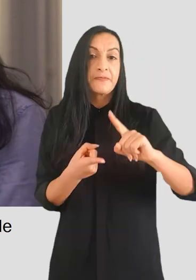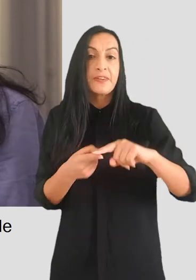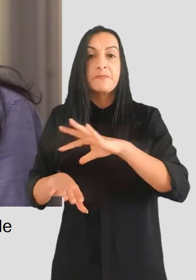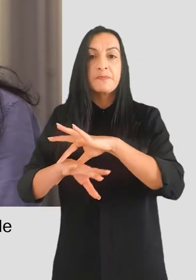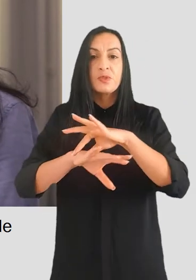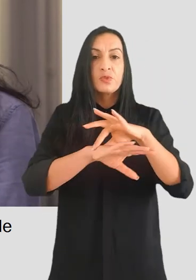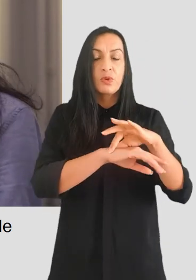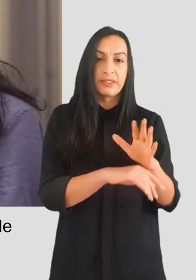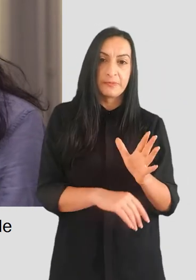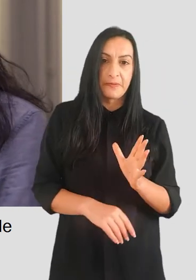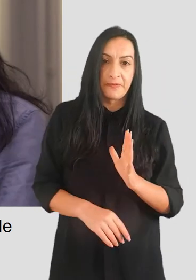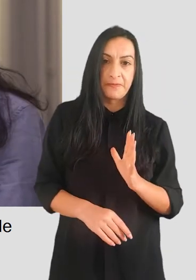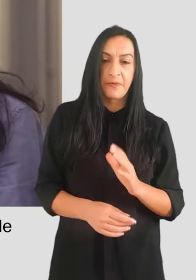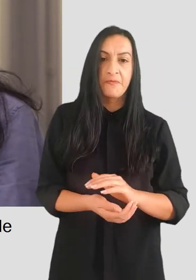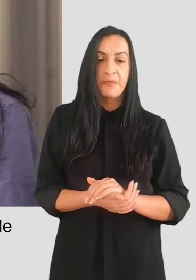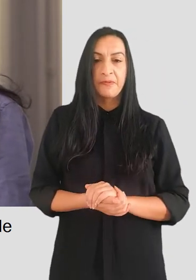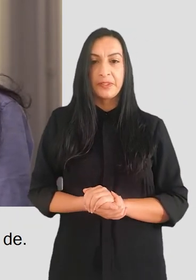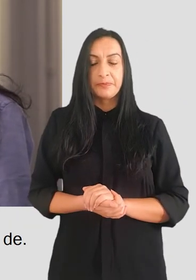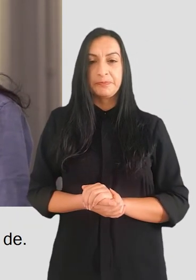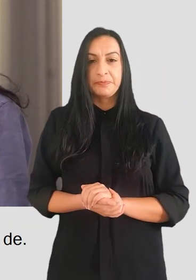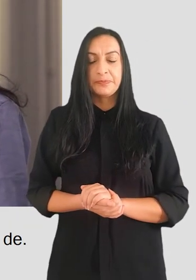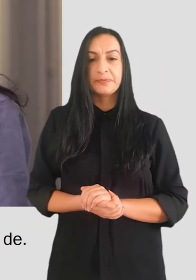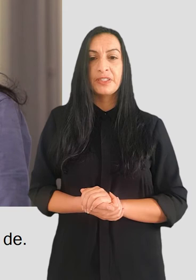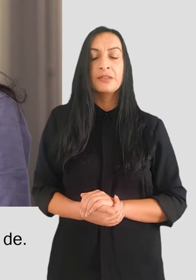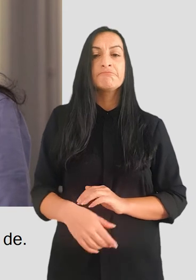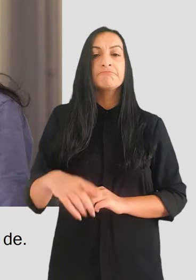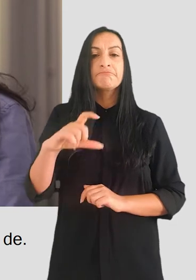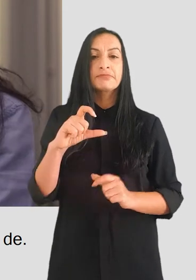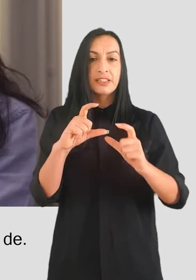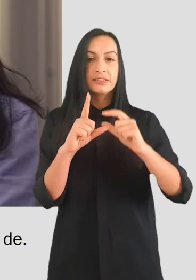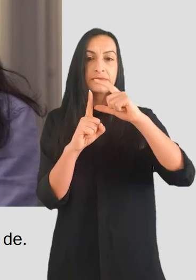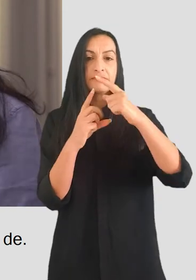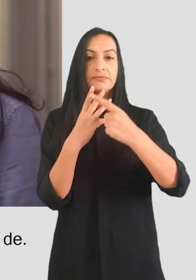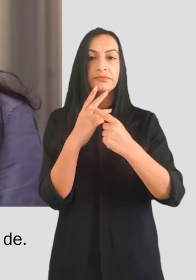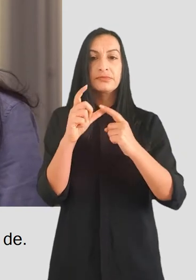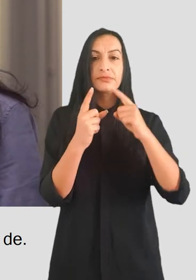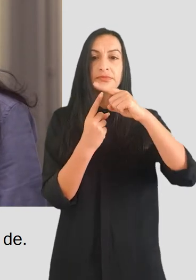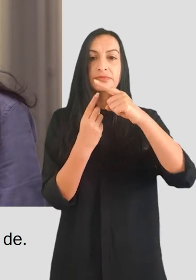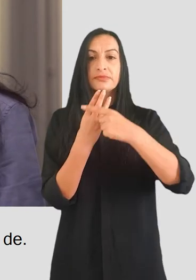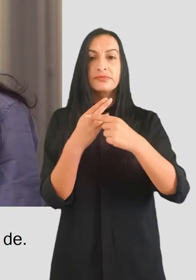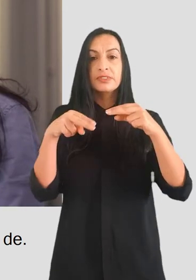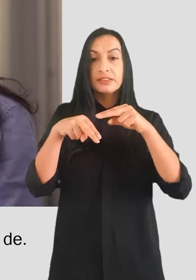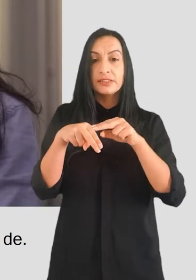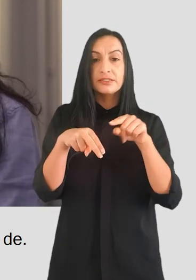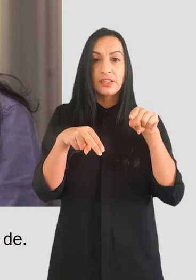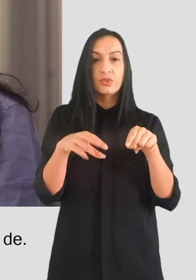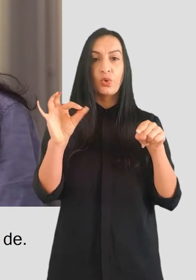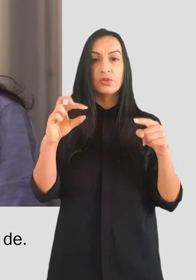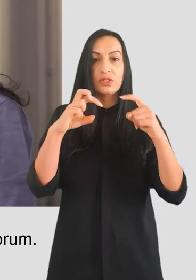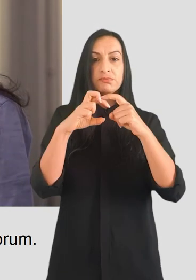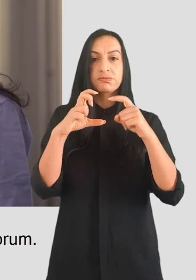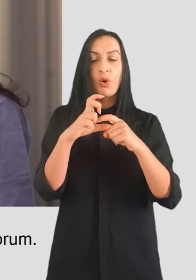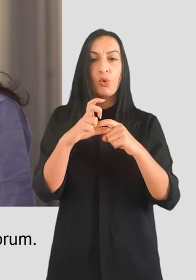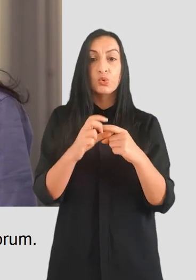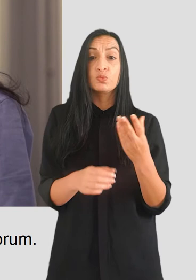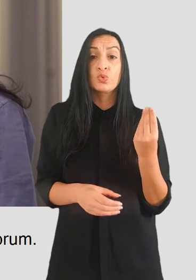gidebilecekleri avukatlar ve onların erişebileceği doğru bilgiler çok doğru bir yöne götürecektir hukuki düzlemde de.